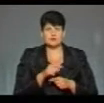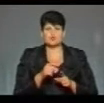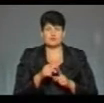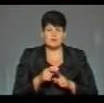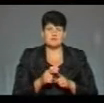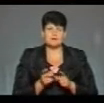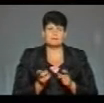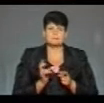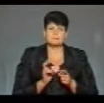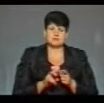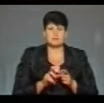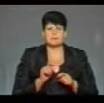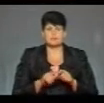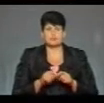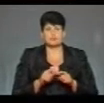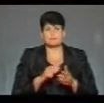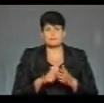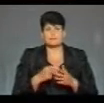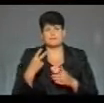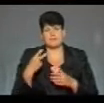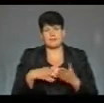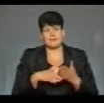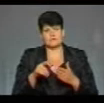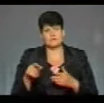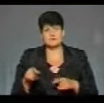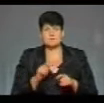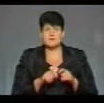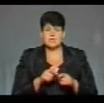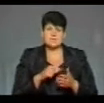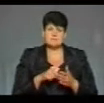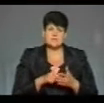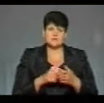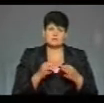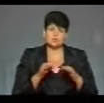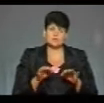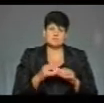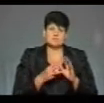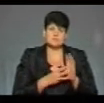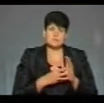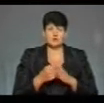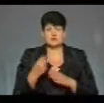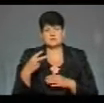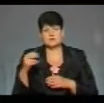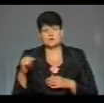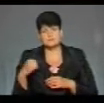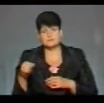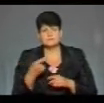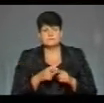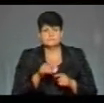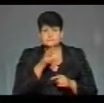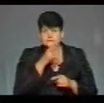до перевірки міста близько 20 волонтерів. Вони перевіряли місто на доступність з 18 по 20 серпня. За цей